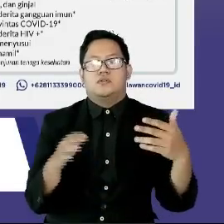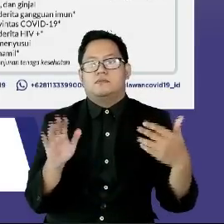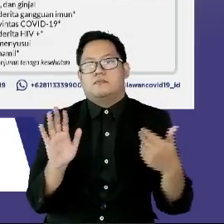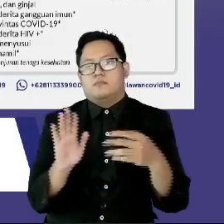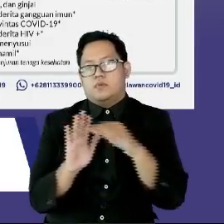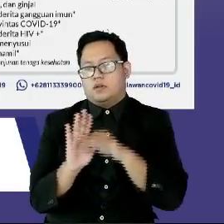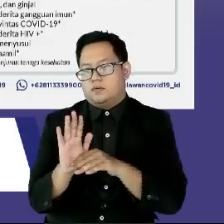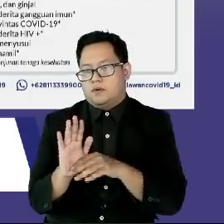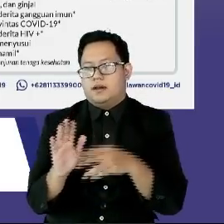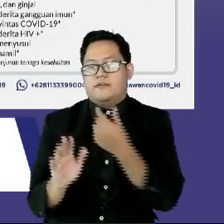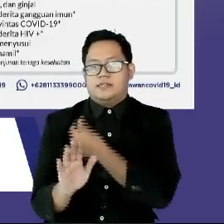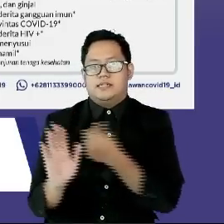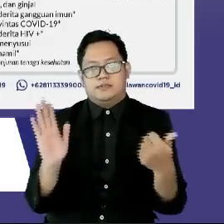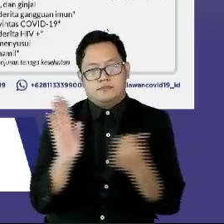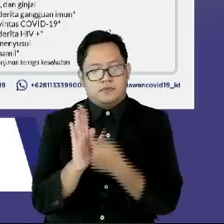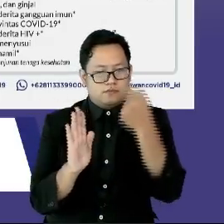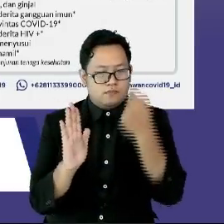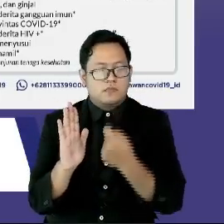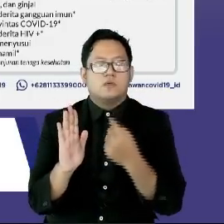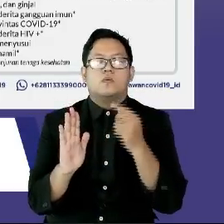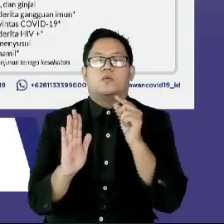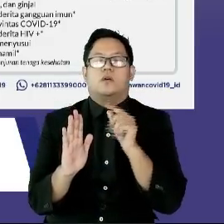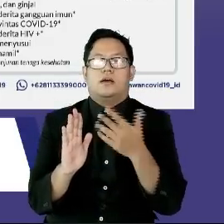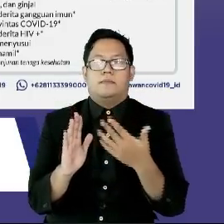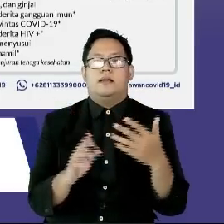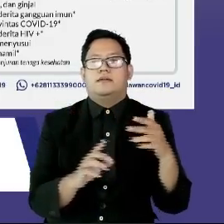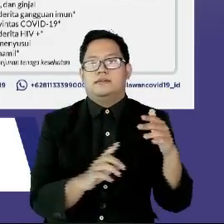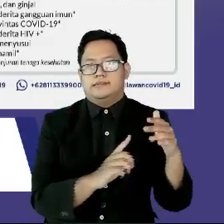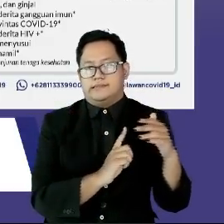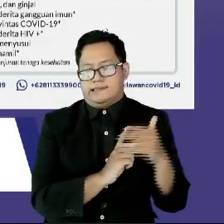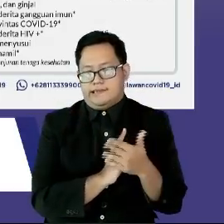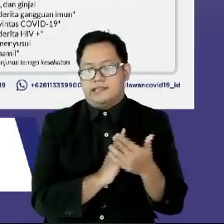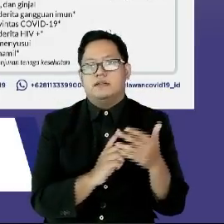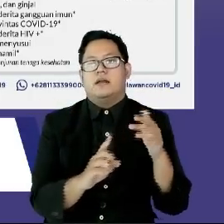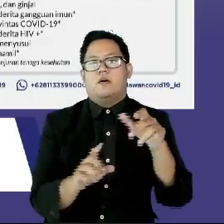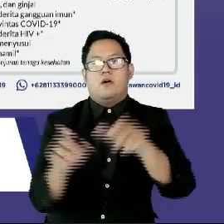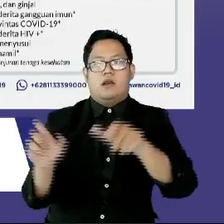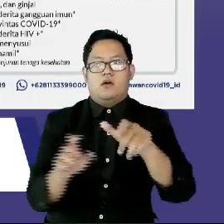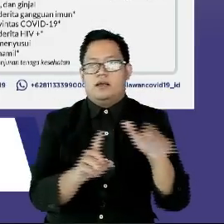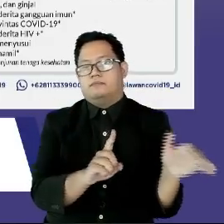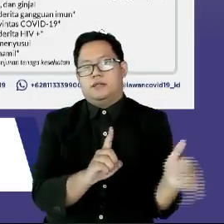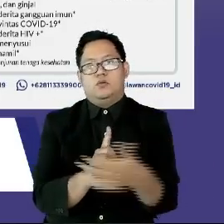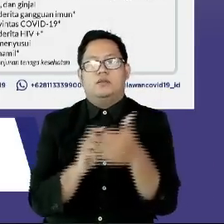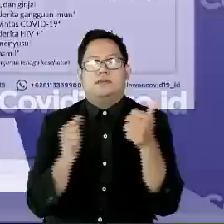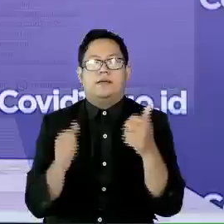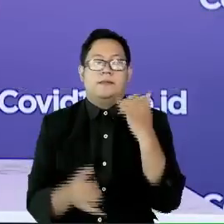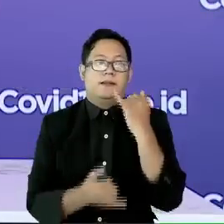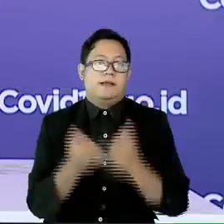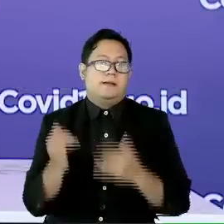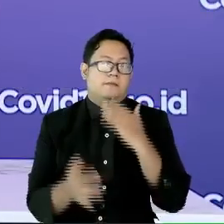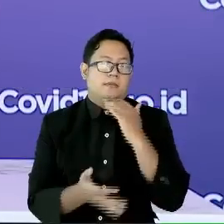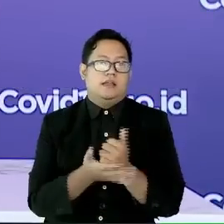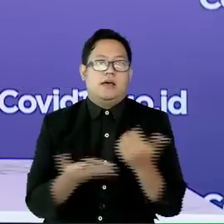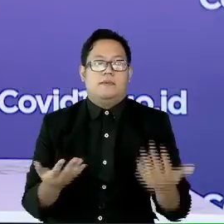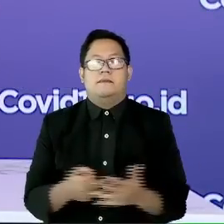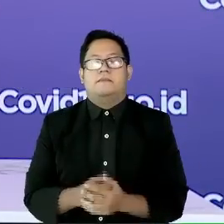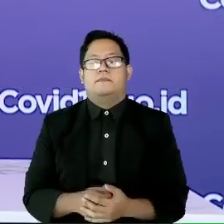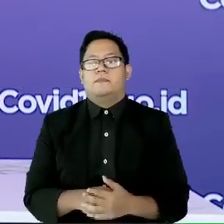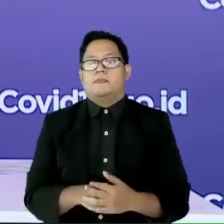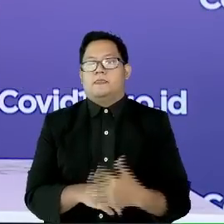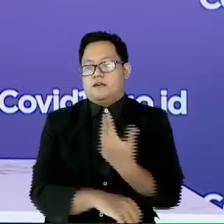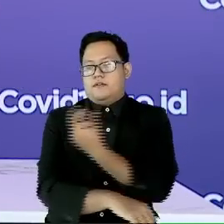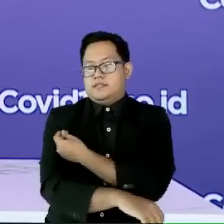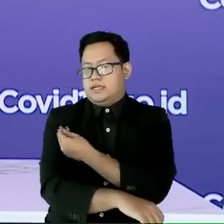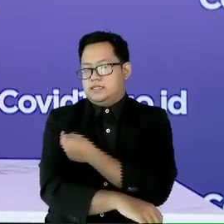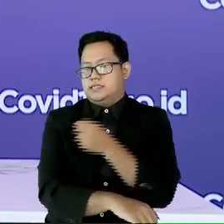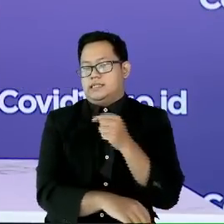direkomendasikan demi melindungi diri sendiri maupun orang-orang terdekat kita. Terakhir, yang terpenting yaitu vaksinasi